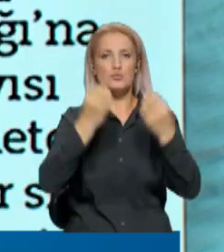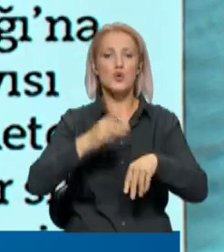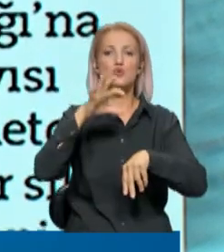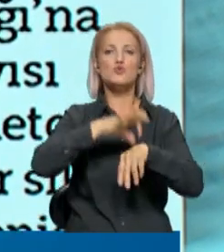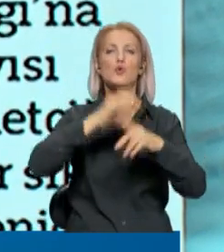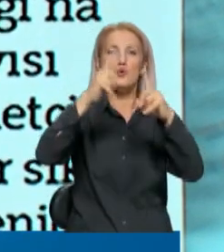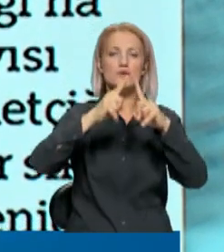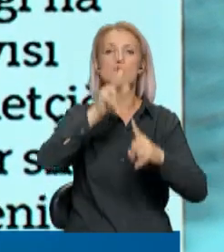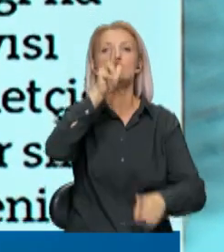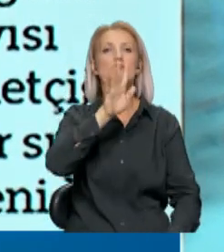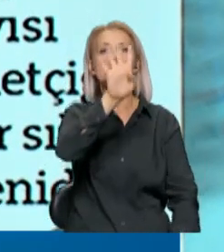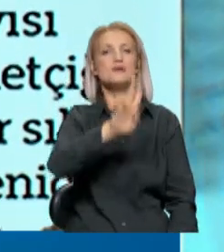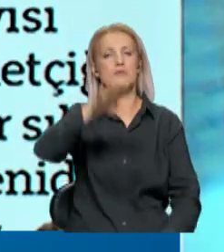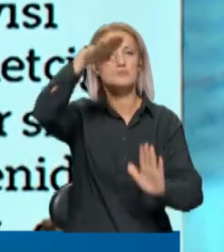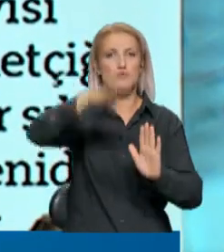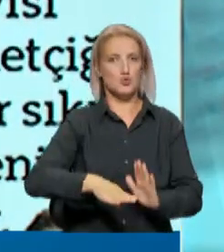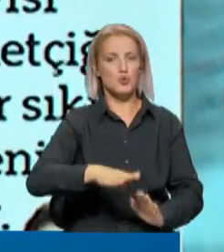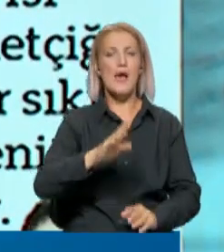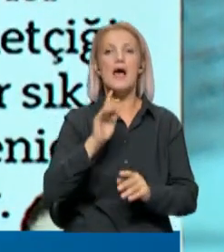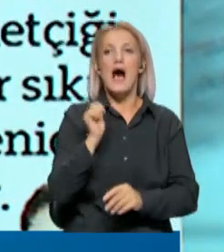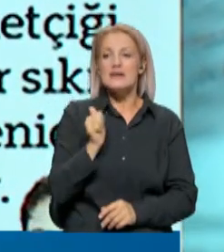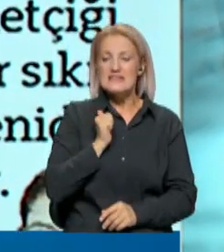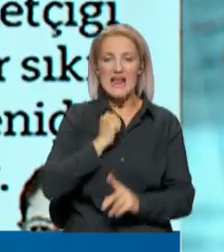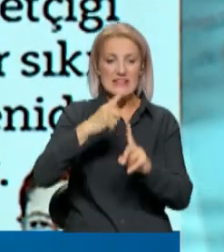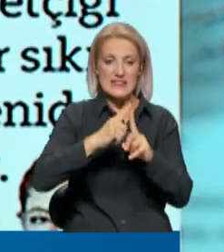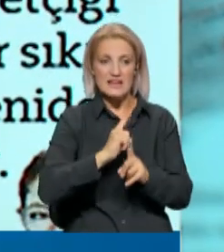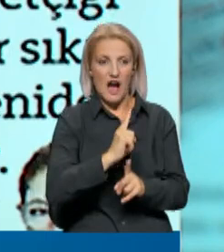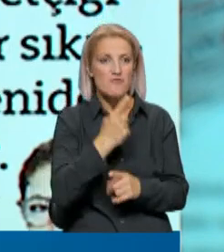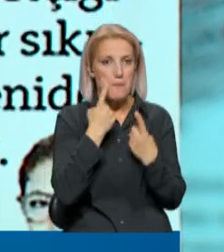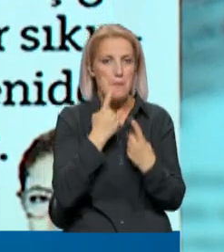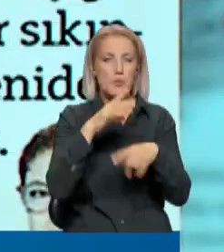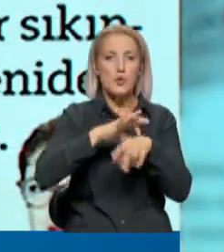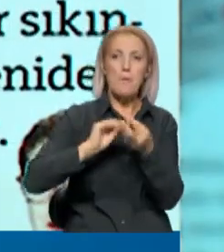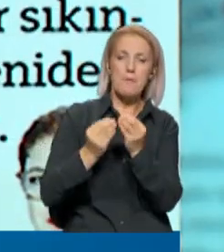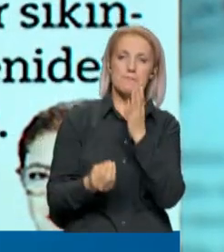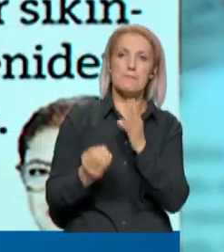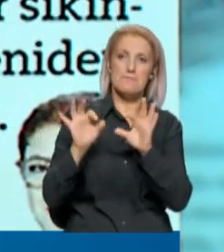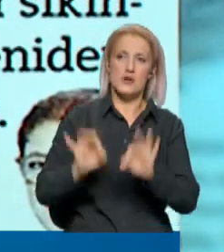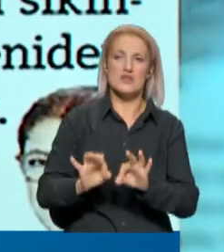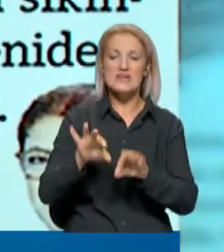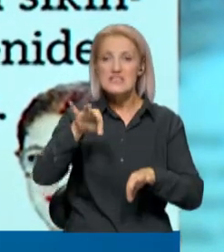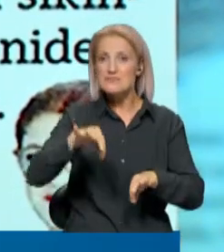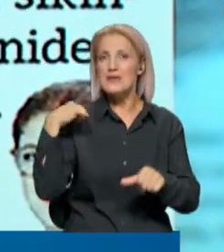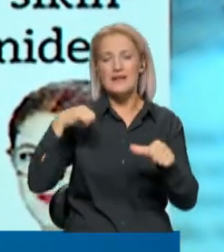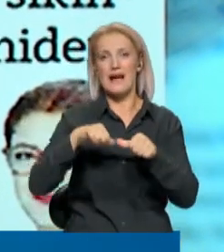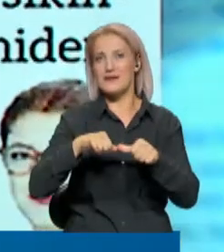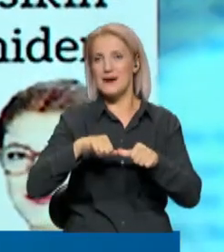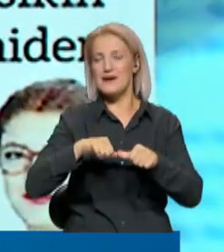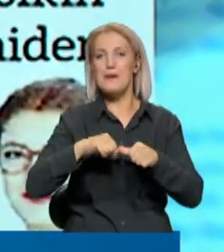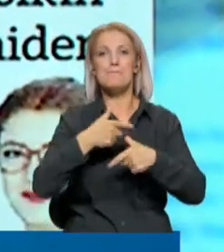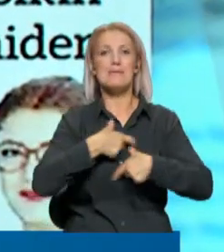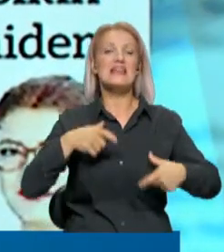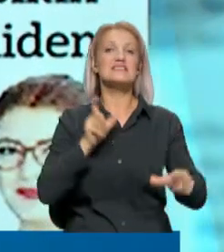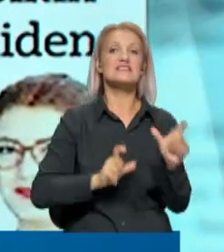sayısı 347'ye düştü. Mehmetçiği tedavi edecek doktor sıkıntısı başladı. Şimdi yeniden Milli